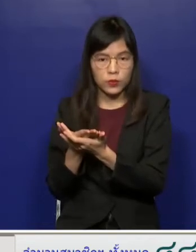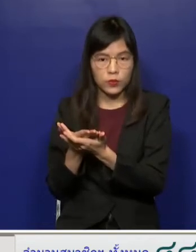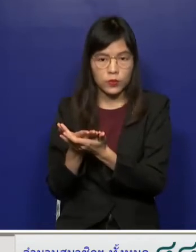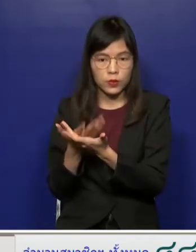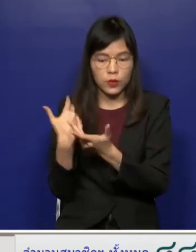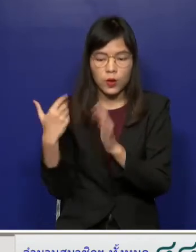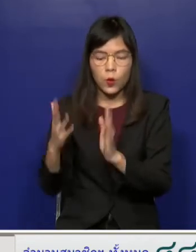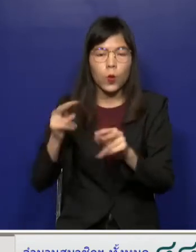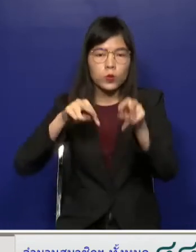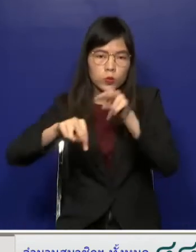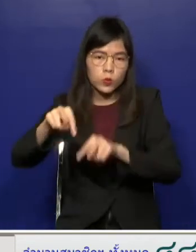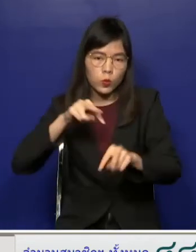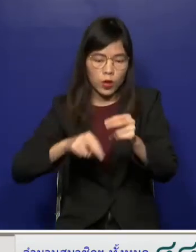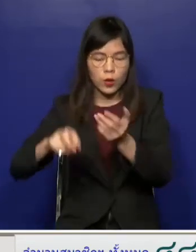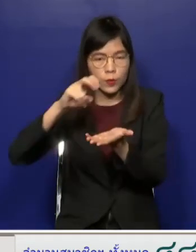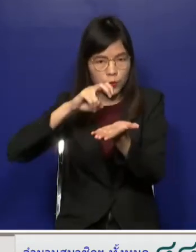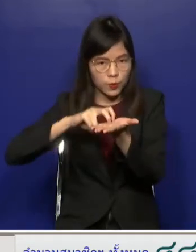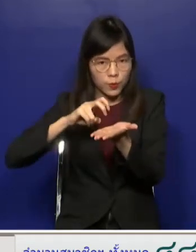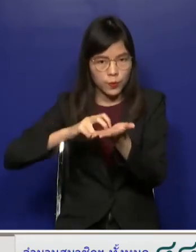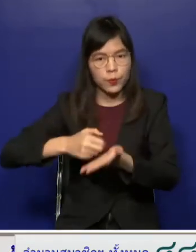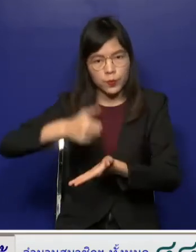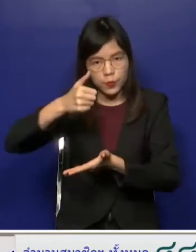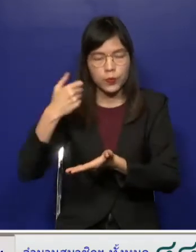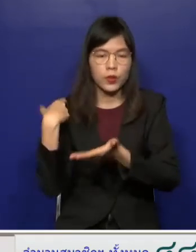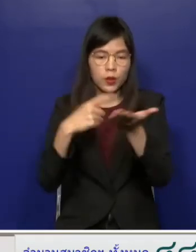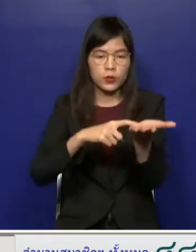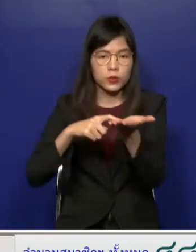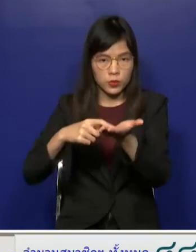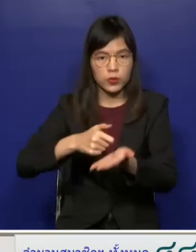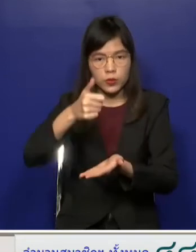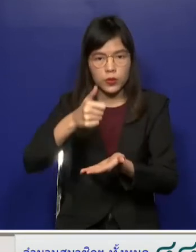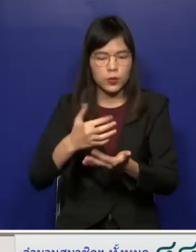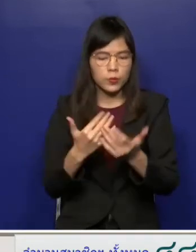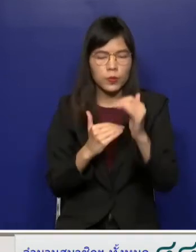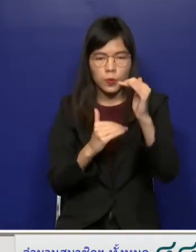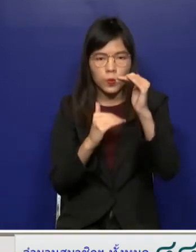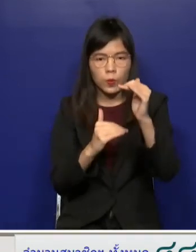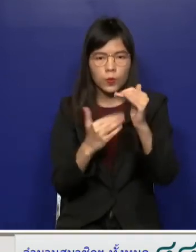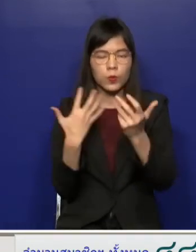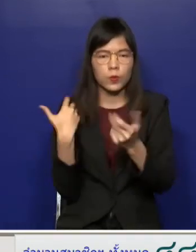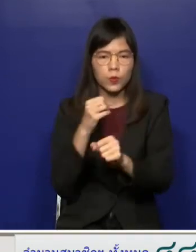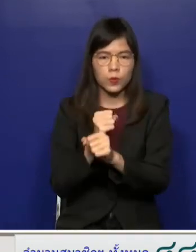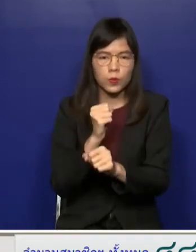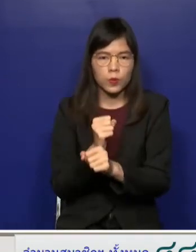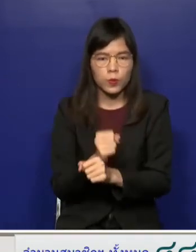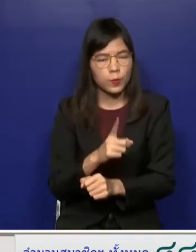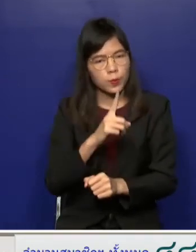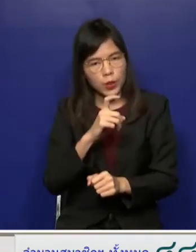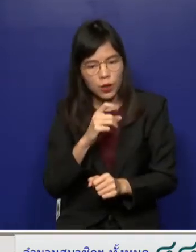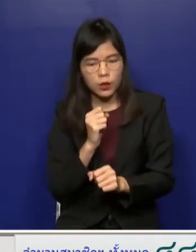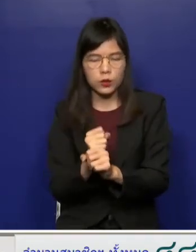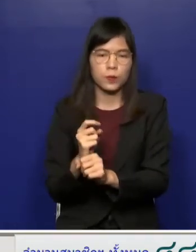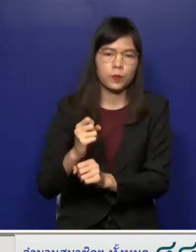ารเป็นผู้รับรองด้วยได้ก็สามารถที่จะเสนอได้โดยไม่จำเป็นต้องไปกำหนดว่าจะกระทำไม่ได้ดังนั้นจึงอยาก